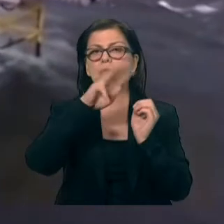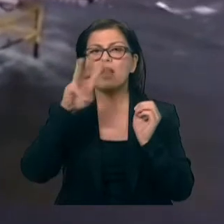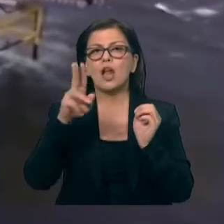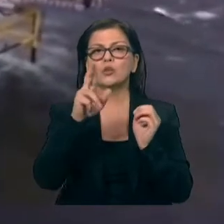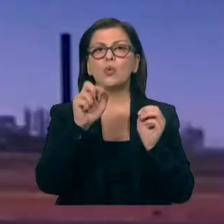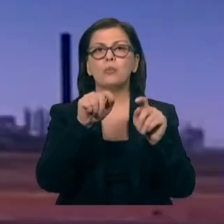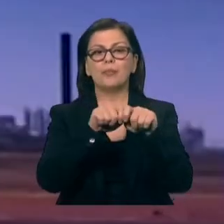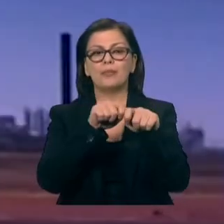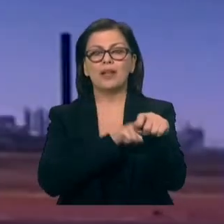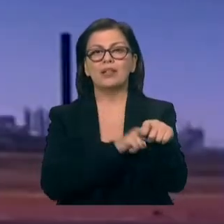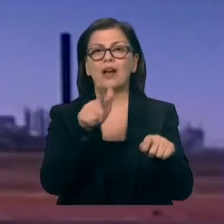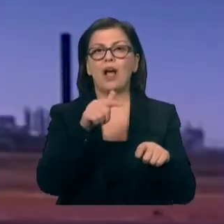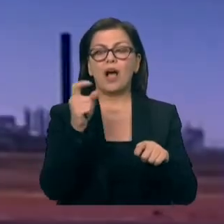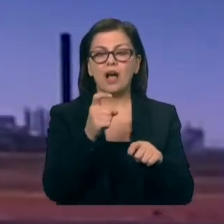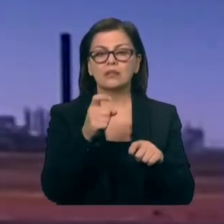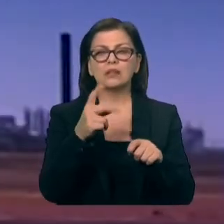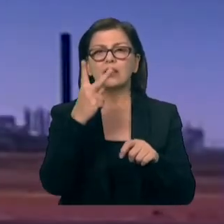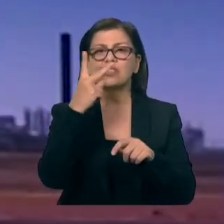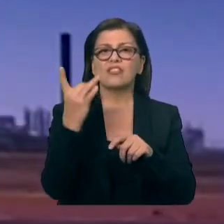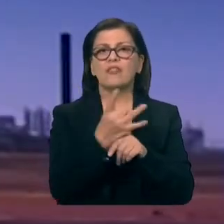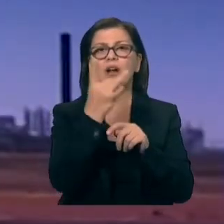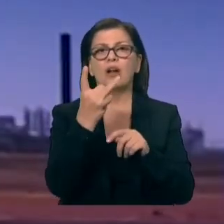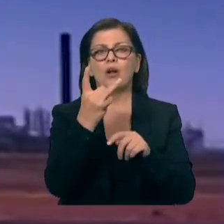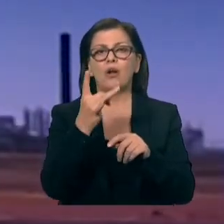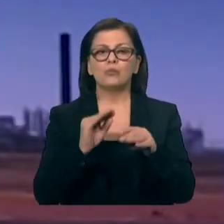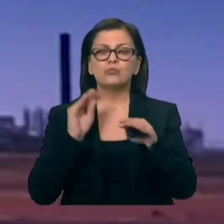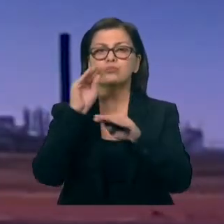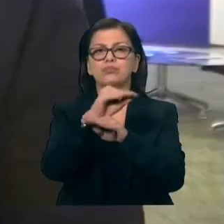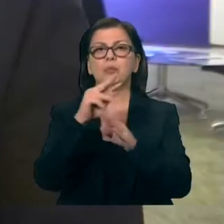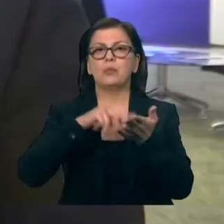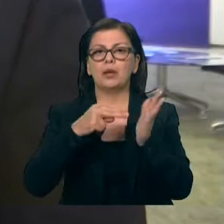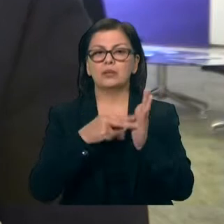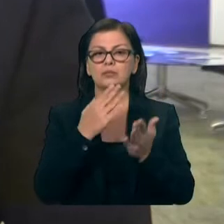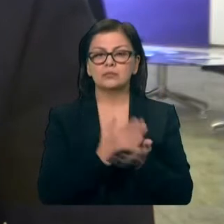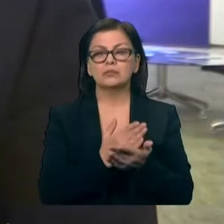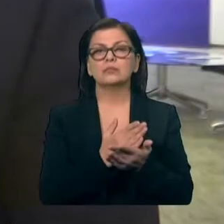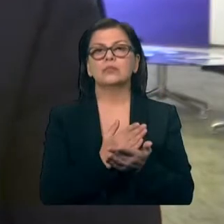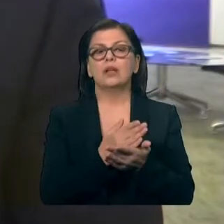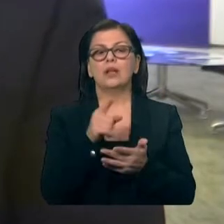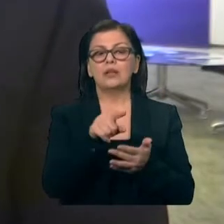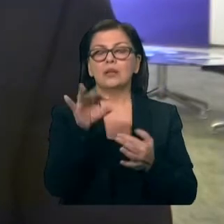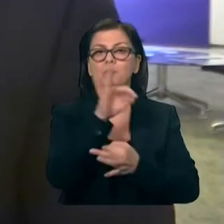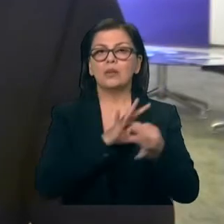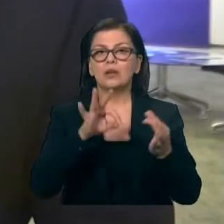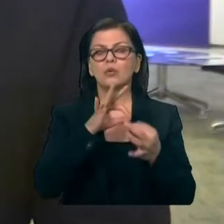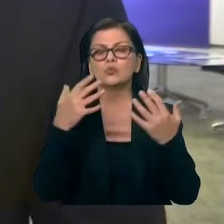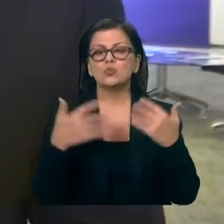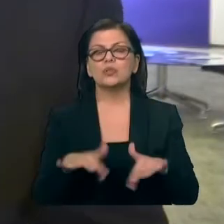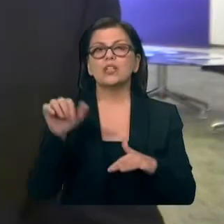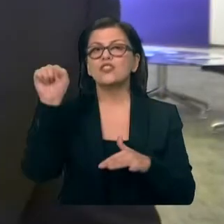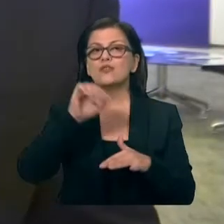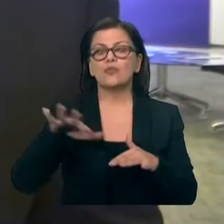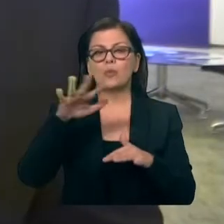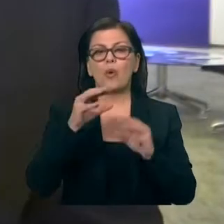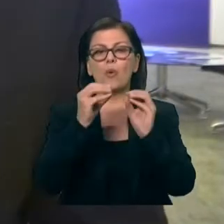kubmetr olan dəhlizin tutumunun 2 qat artırılması planlaşdırılır. Cənub qaz dəhlizi artıq Avropaya illik